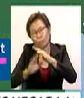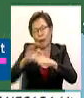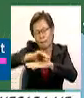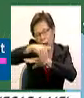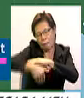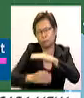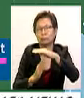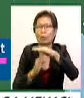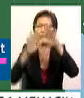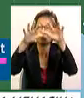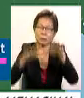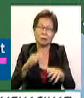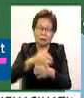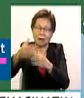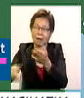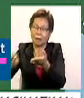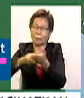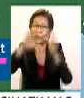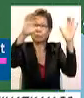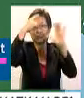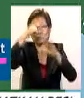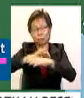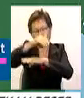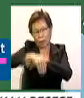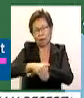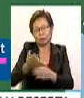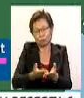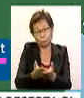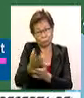lewat malam nanti. Sekian sahaja laporan cuaca untuk malam ini.